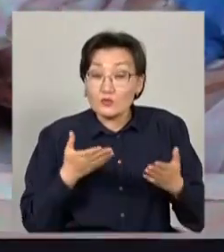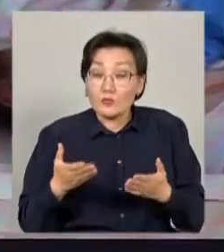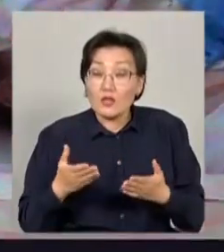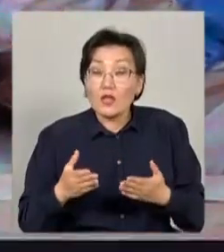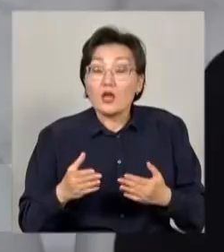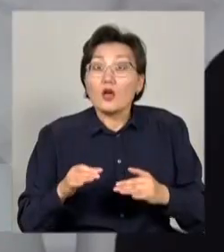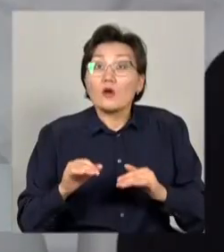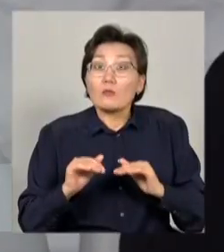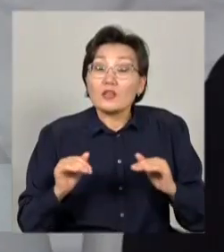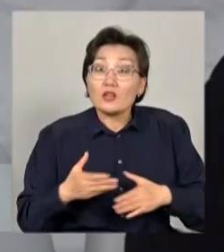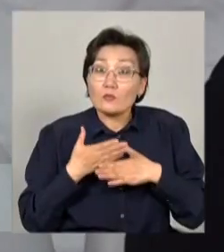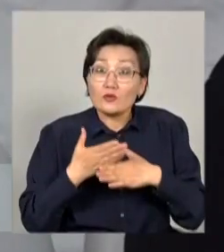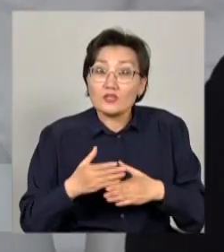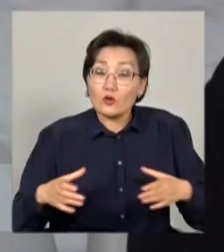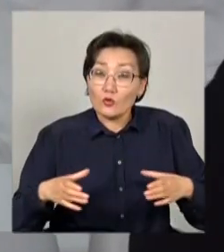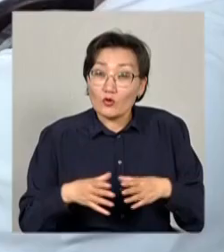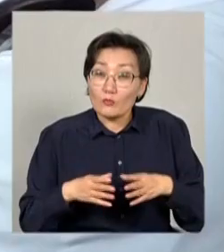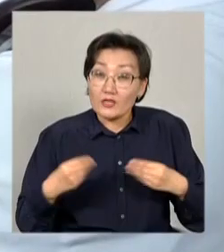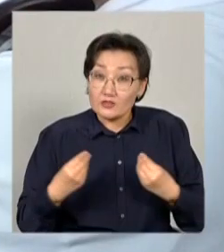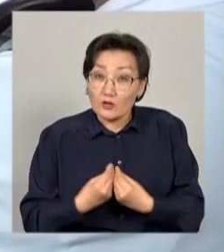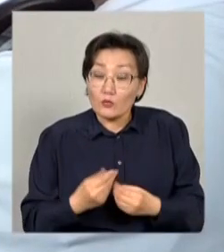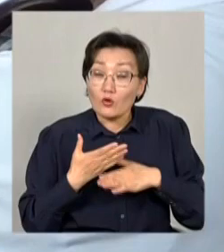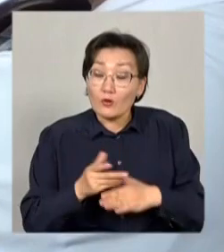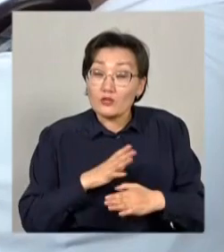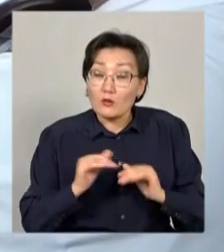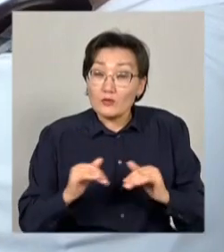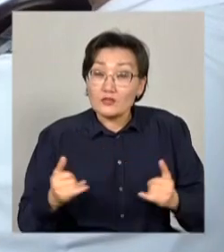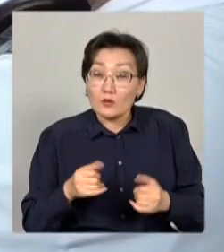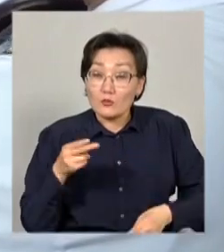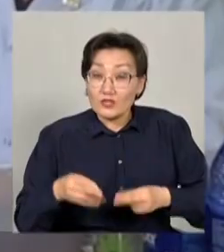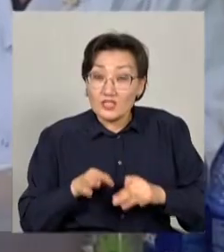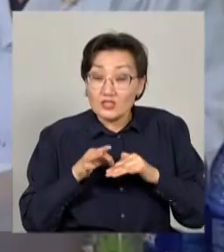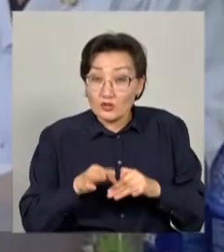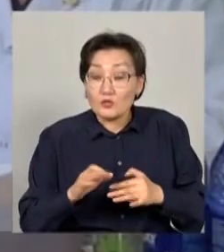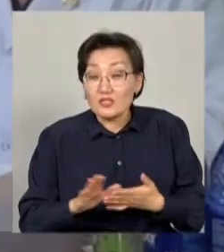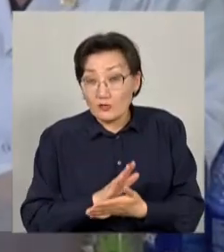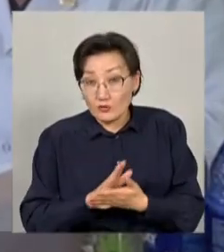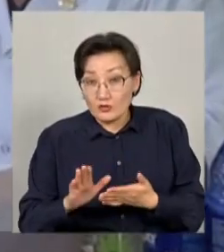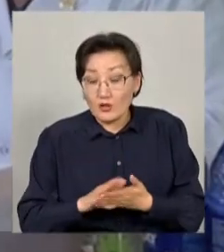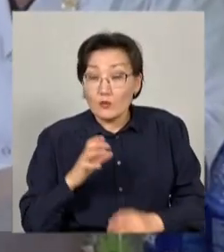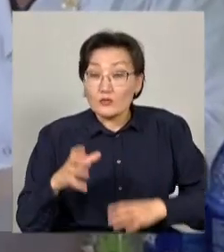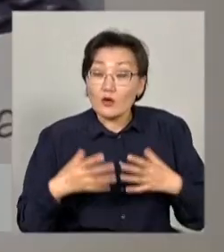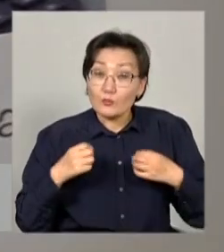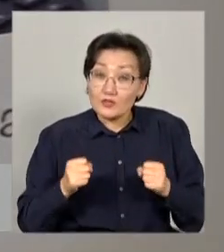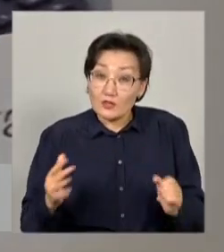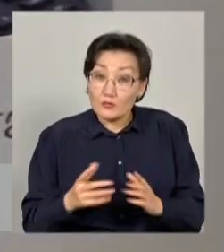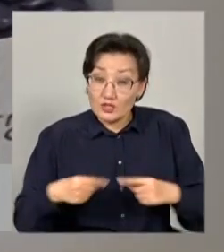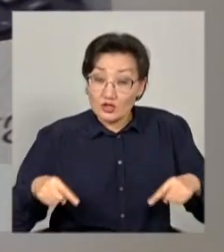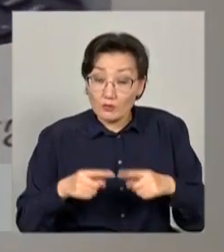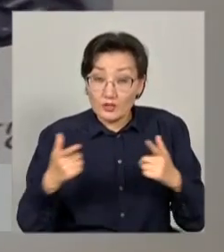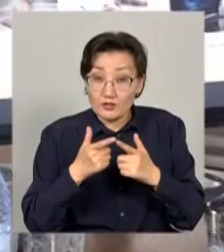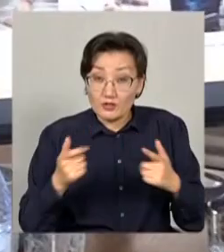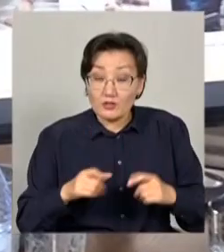көбелек балаларды қолдайтын қоғамдық қордың көмегі тиген. Балалар үшін ота тегін жасалды. Айта кетейік, дүниежүзілік денсаулық сақтау ұйымының